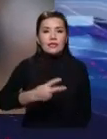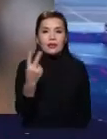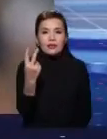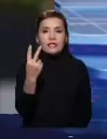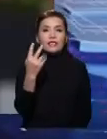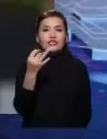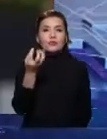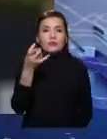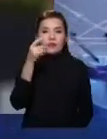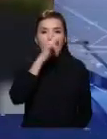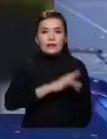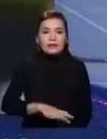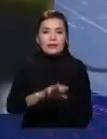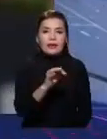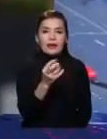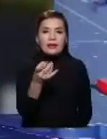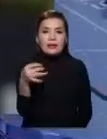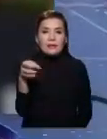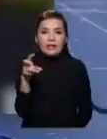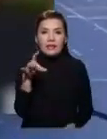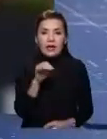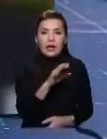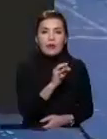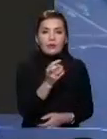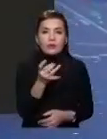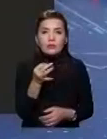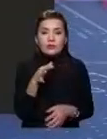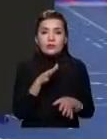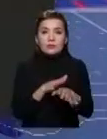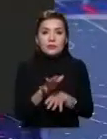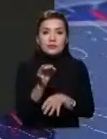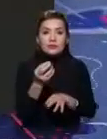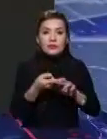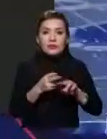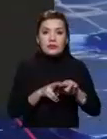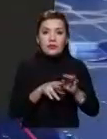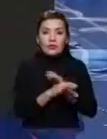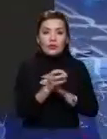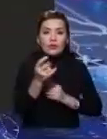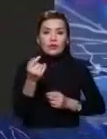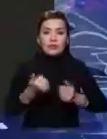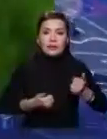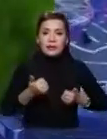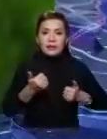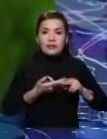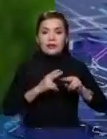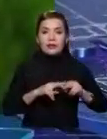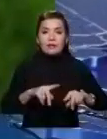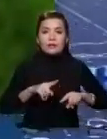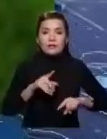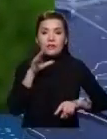чемпионы қазақстандық Елена Рыбакина Абу-Дабиде өткен World Tennis Лига көрме турнирінде дебюттік матч